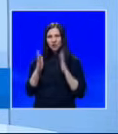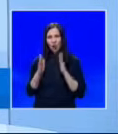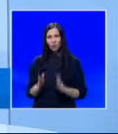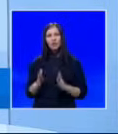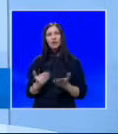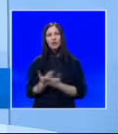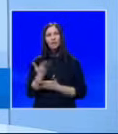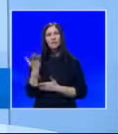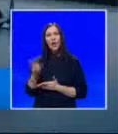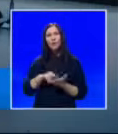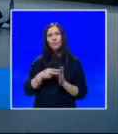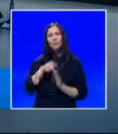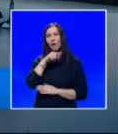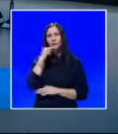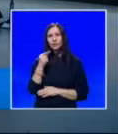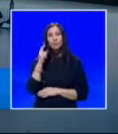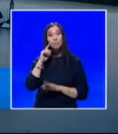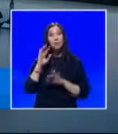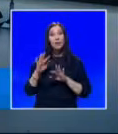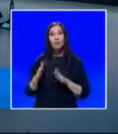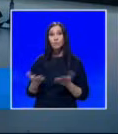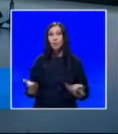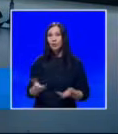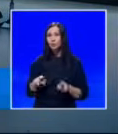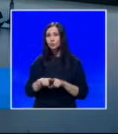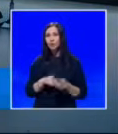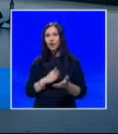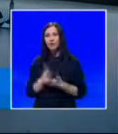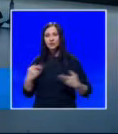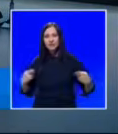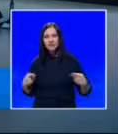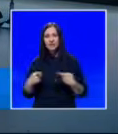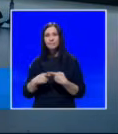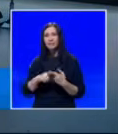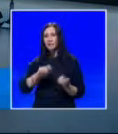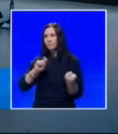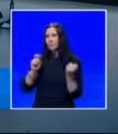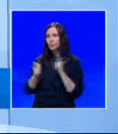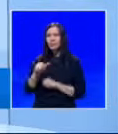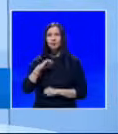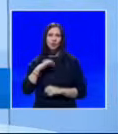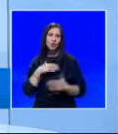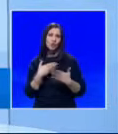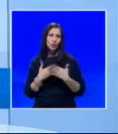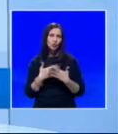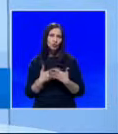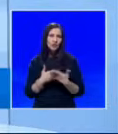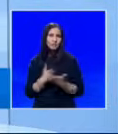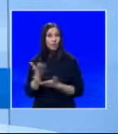негов модел в Русия и предполагам, че по същия начин се стреми да преформатира и международните отношения